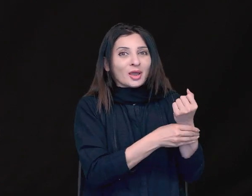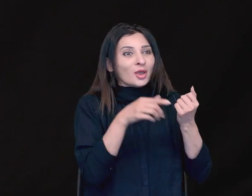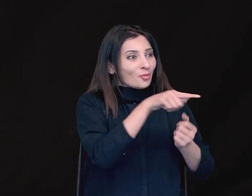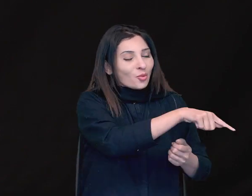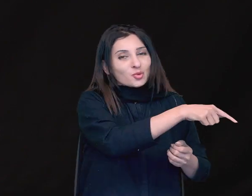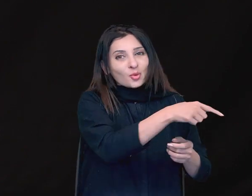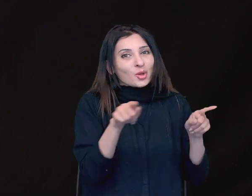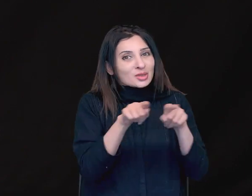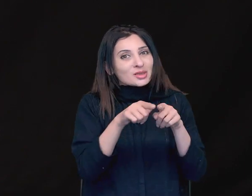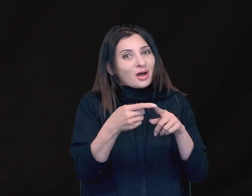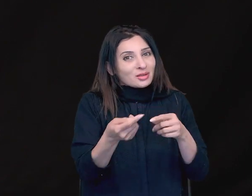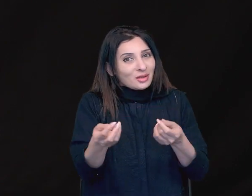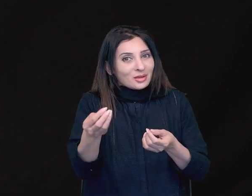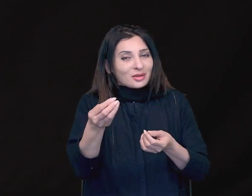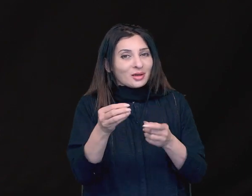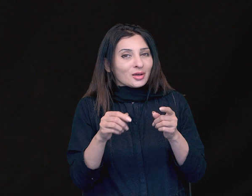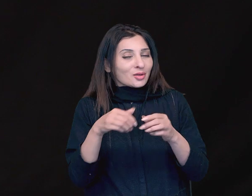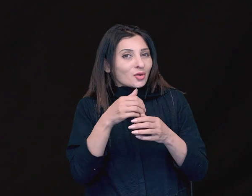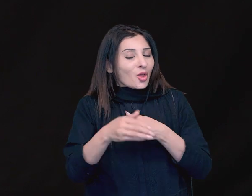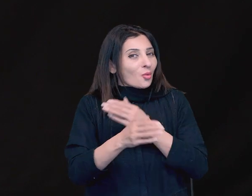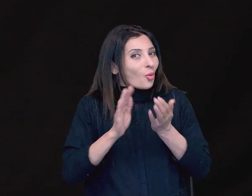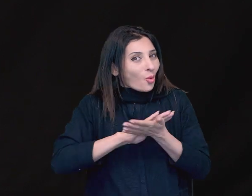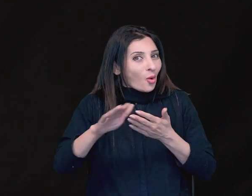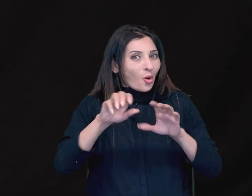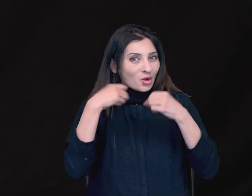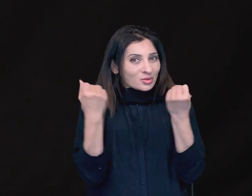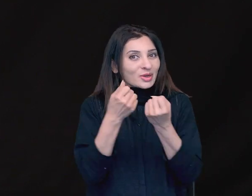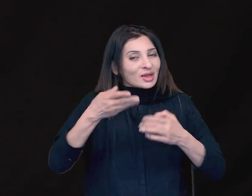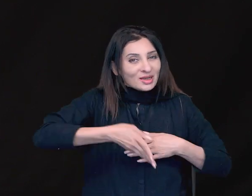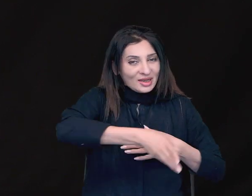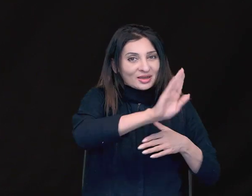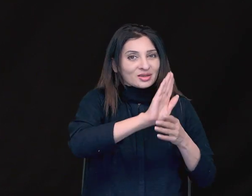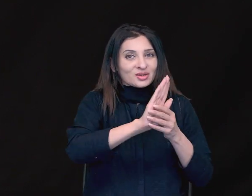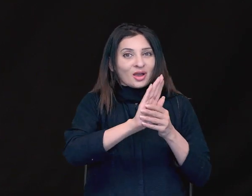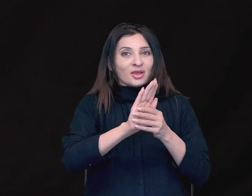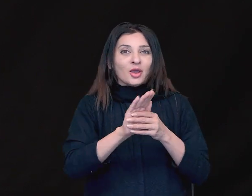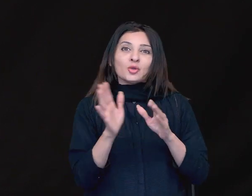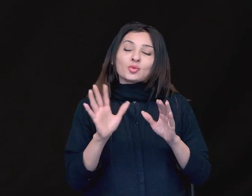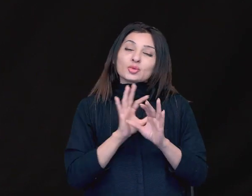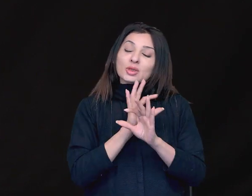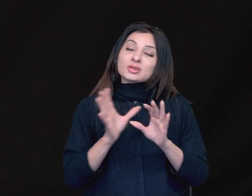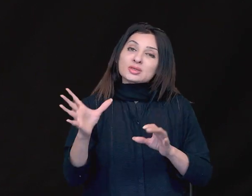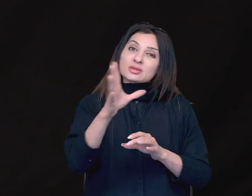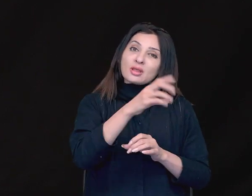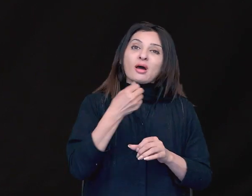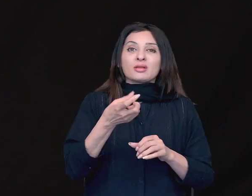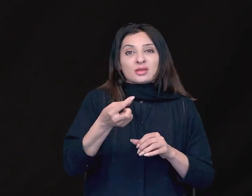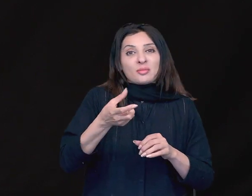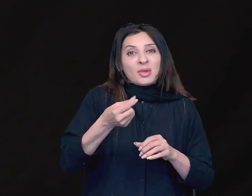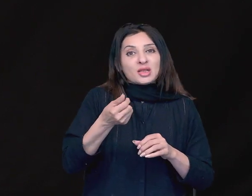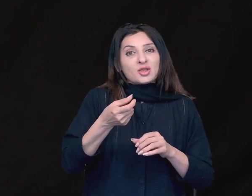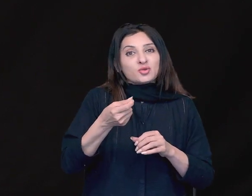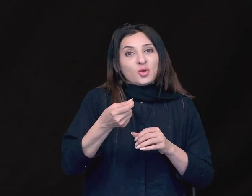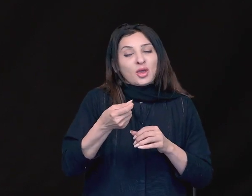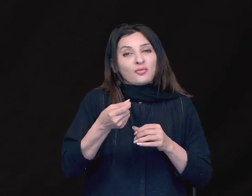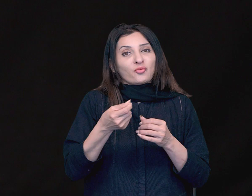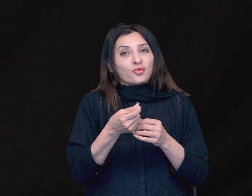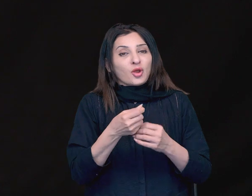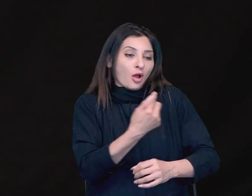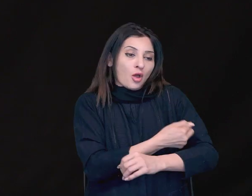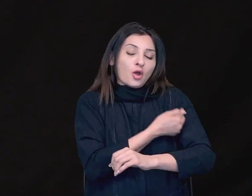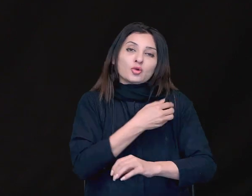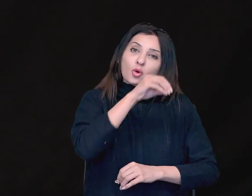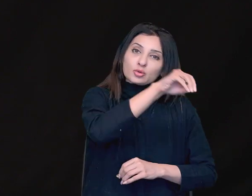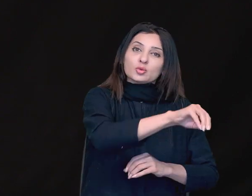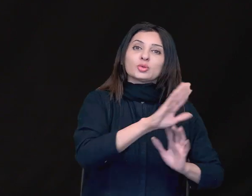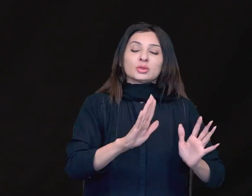आते हैं क्योंकि पैसे नहीं होते और वो अफोर्ड नहीं करते कि वो उनके 2-3 दिन की दिहाड़ी चली जाए या जो भी उनकी इनकम है, या उन्हें छुट्टी